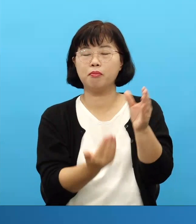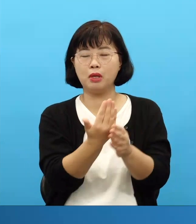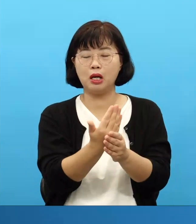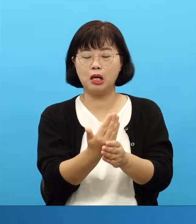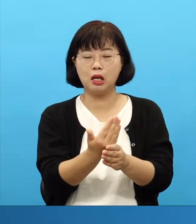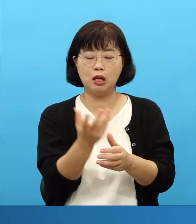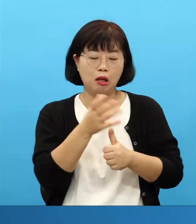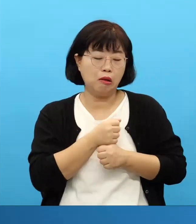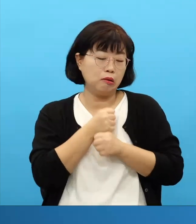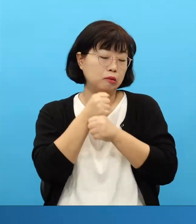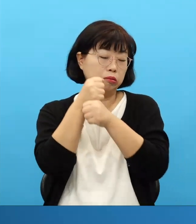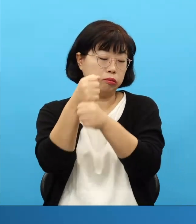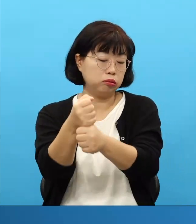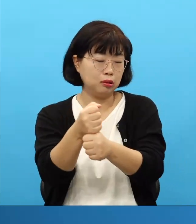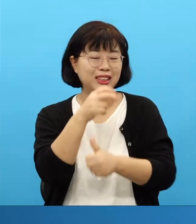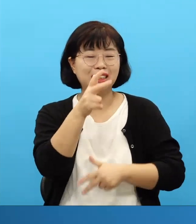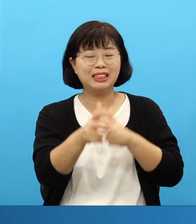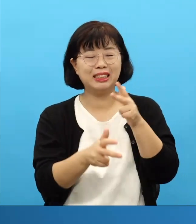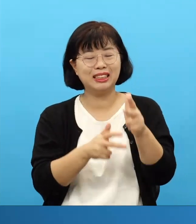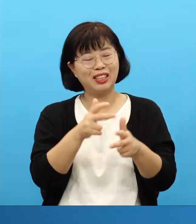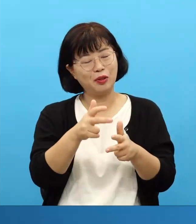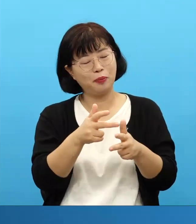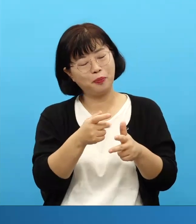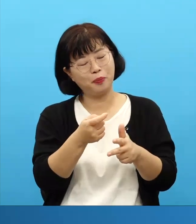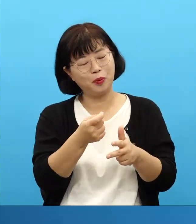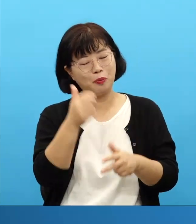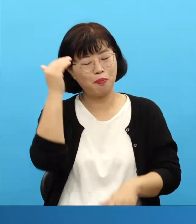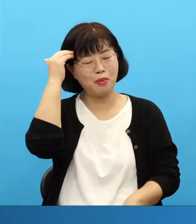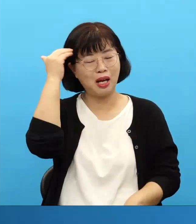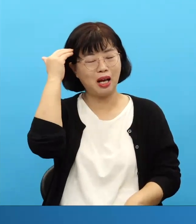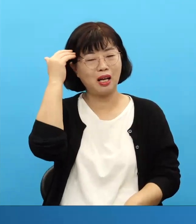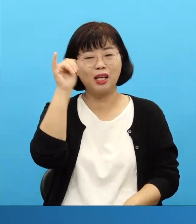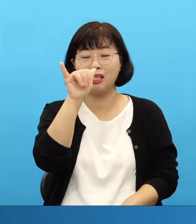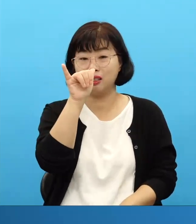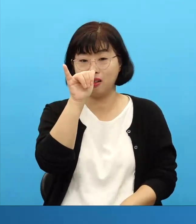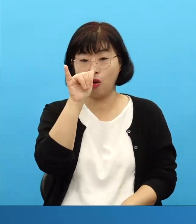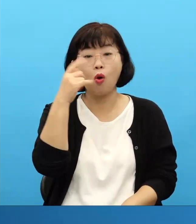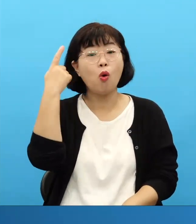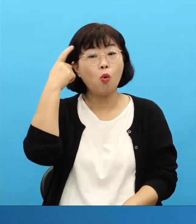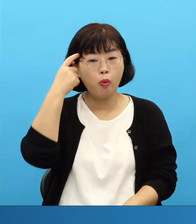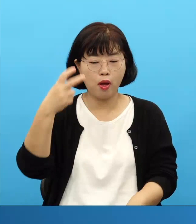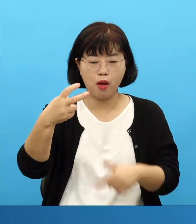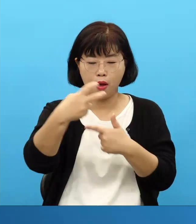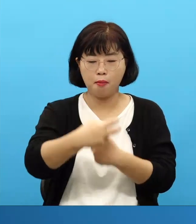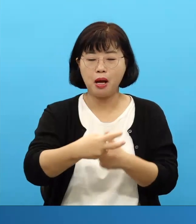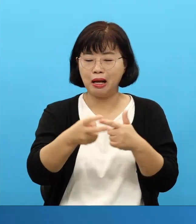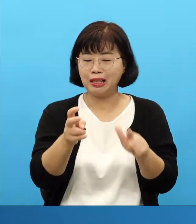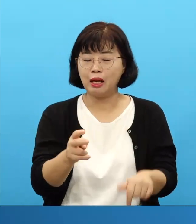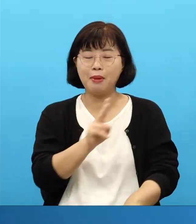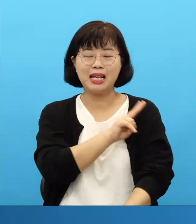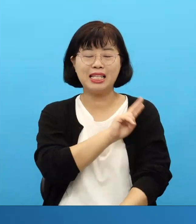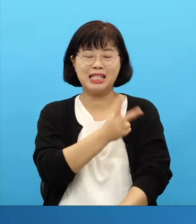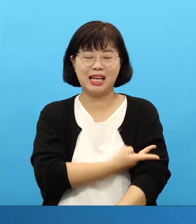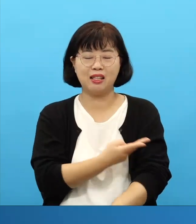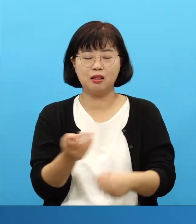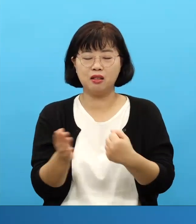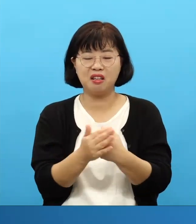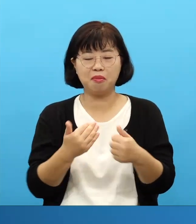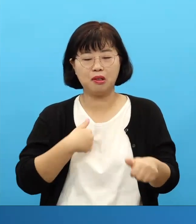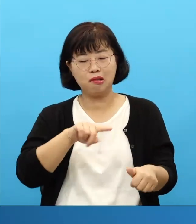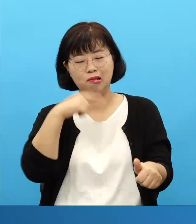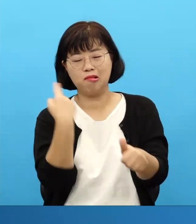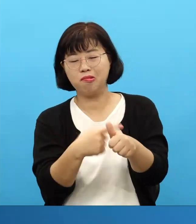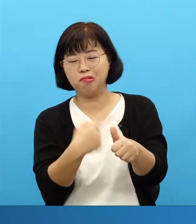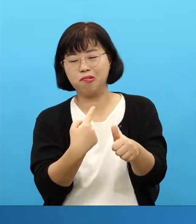great hindrance to your 그렇죠. business. Isn't that so? 그 마가다락방 그거 가면 안 돼요. You cannot go to Mark's upper room. 그거는 이단이에요. Then you'd be labeled as a